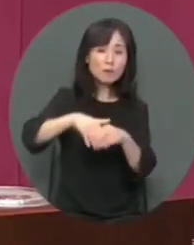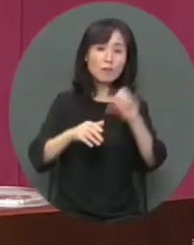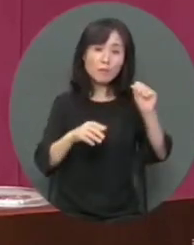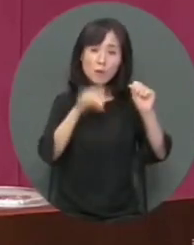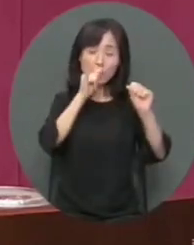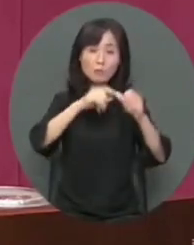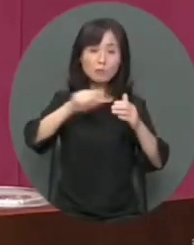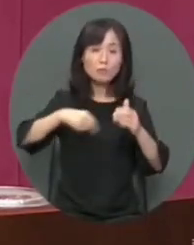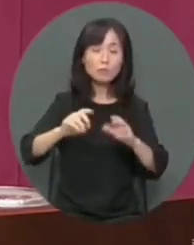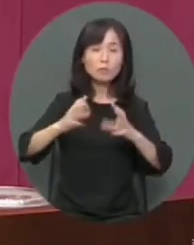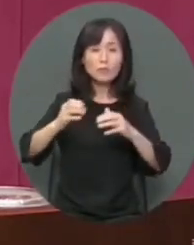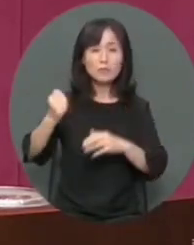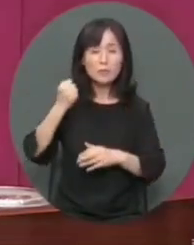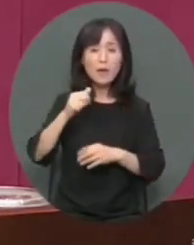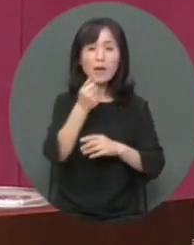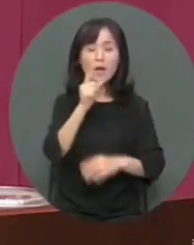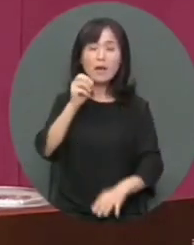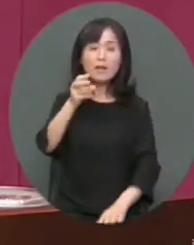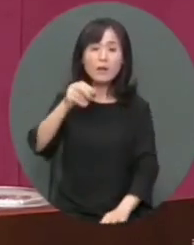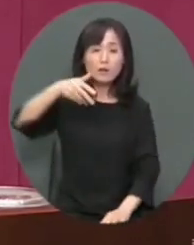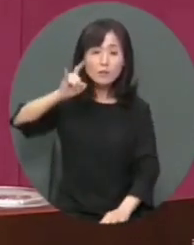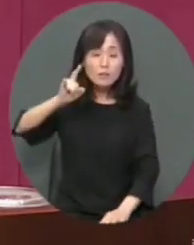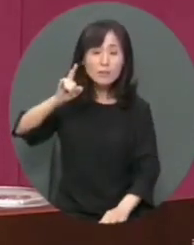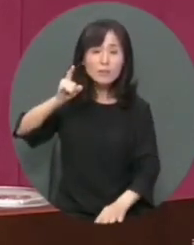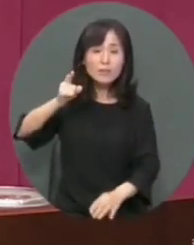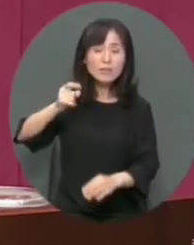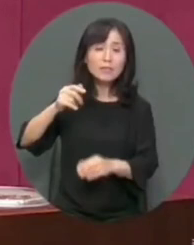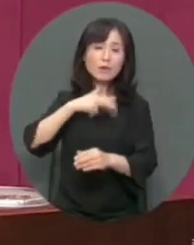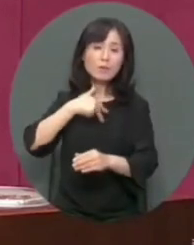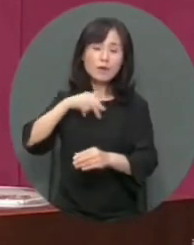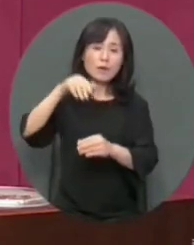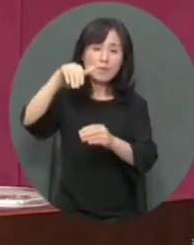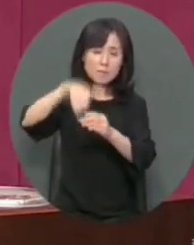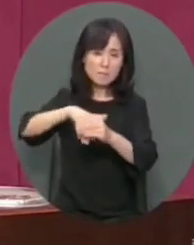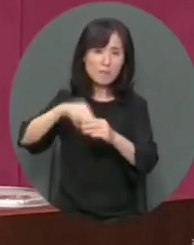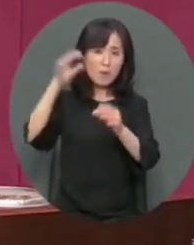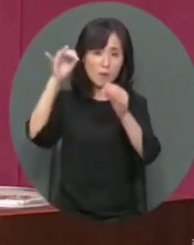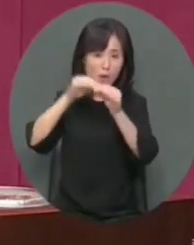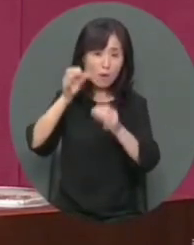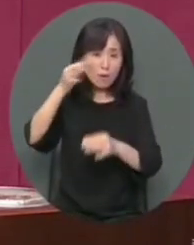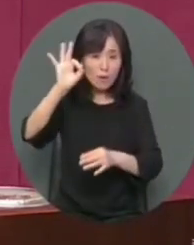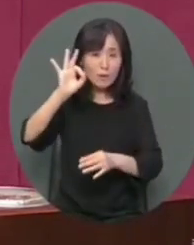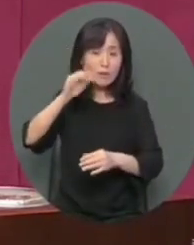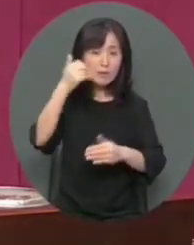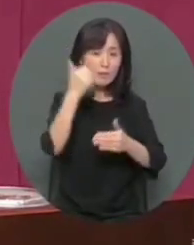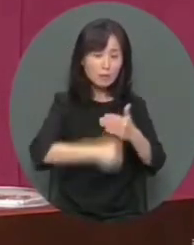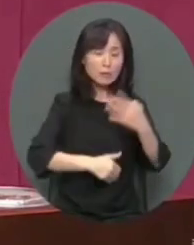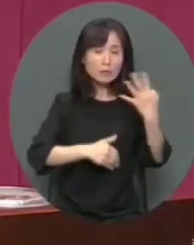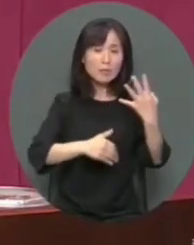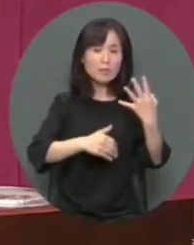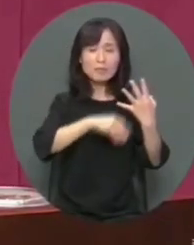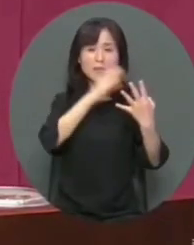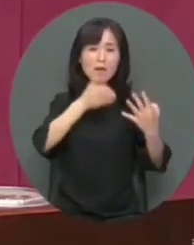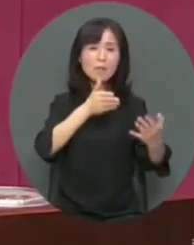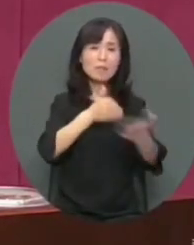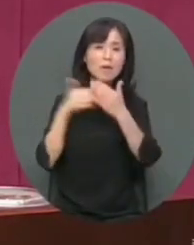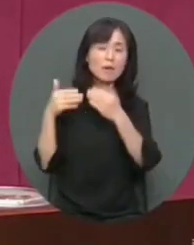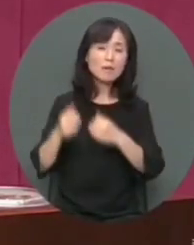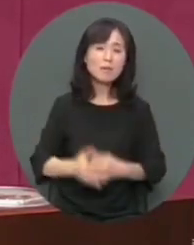그중 국민의힘 하영재 의원견만 가결됐고 나머지 건들은 모두 부결됐습니다.